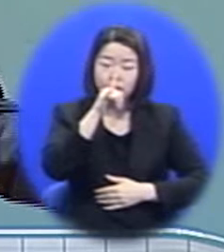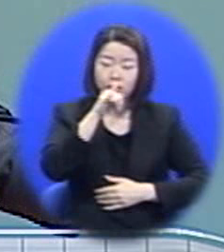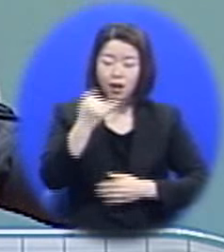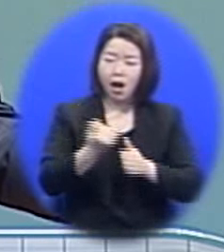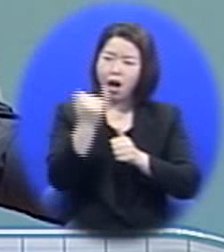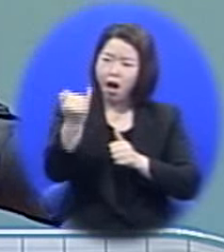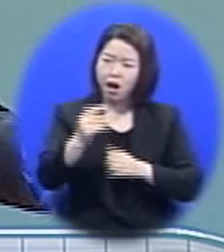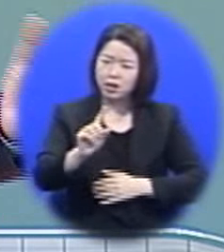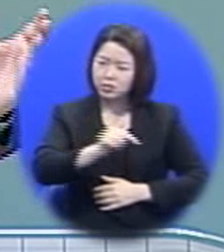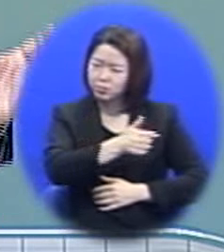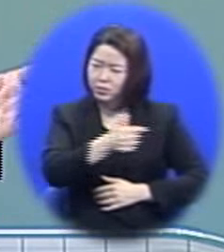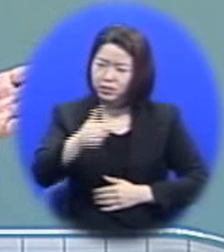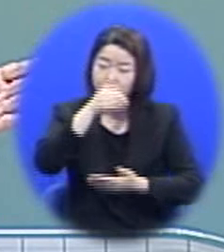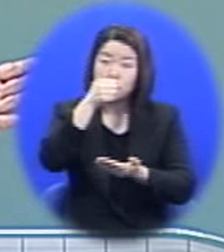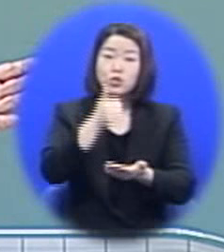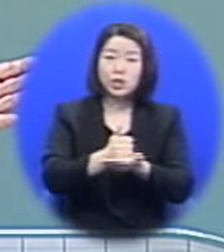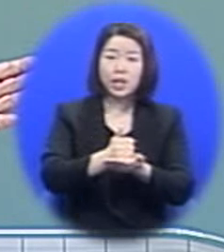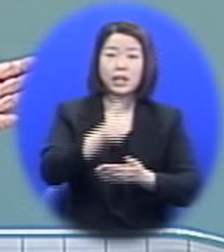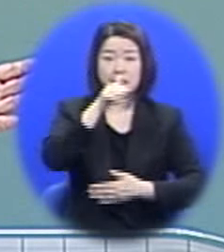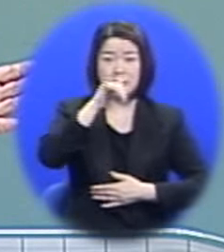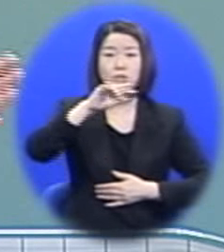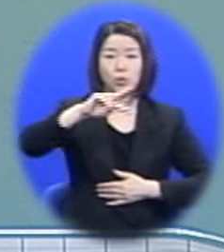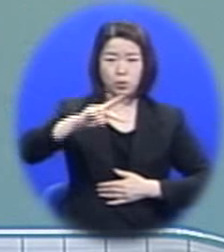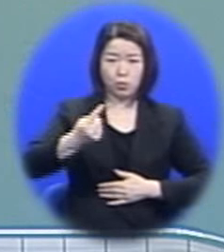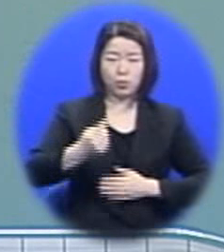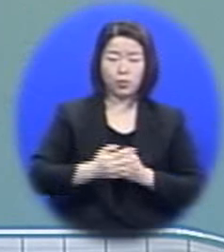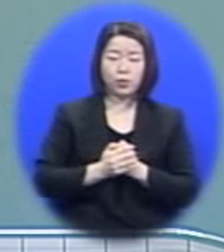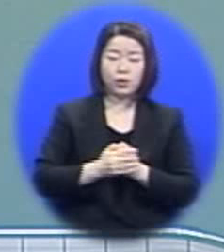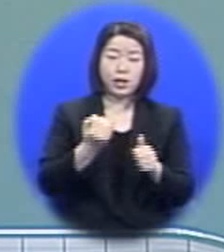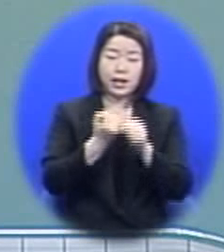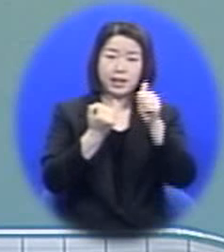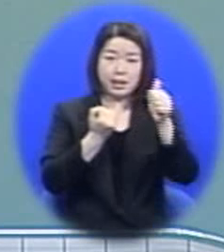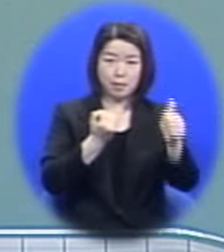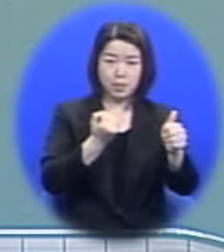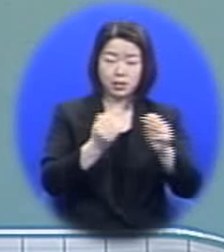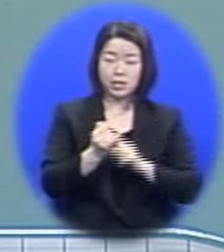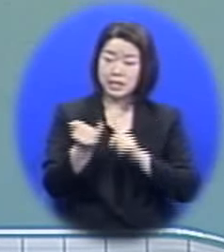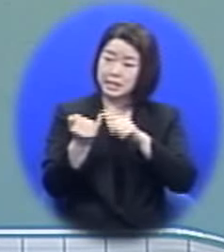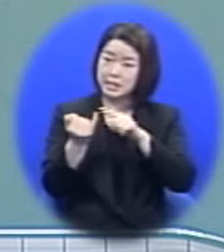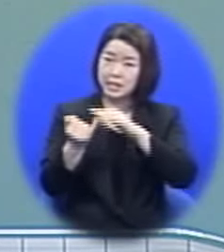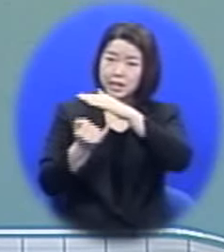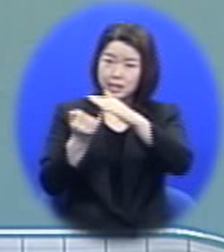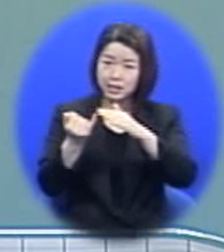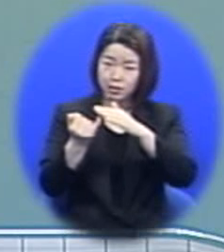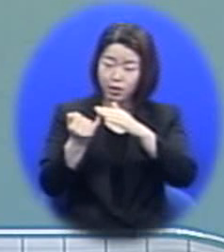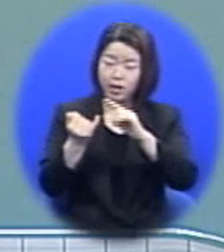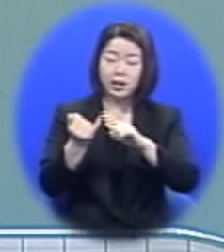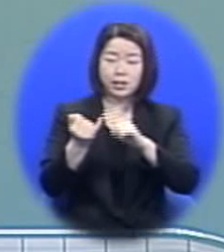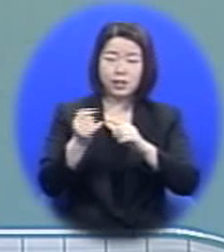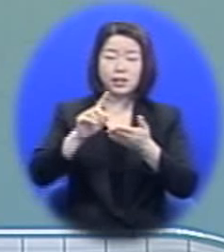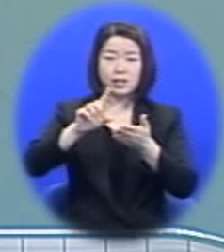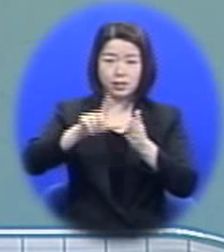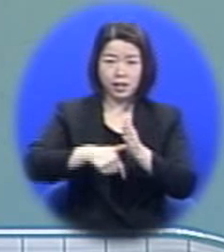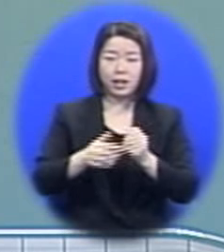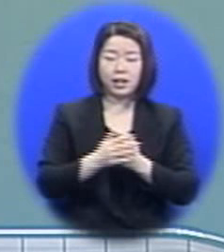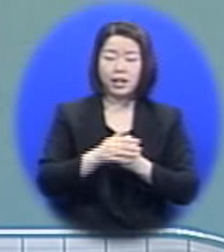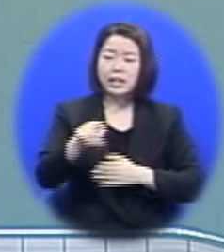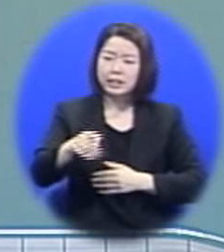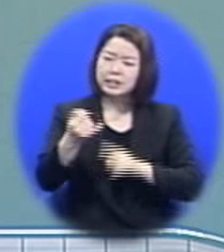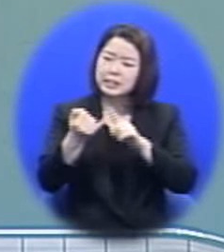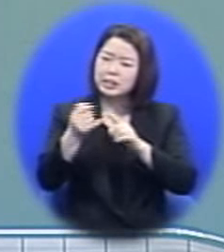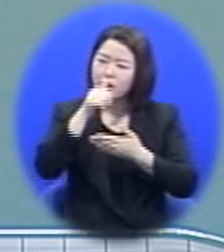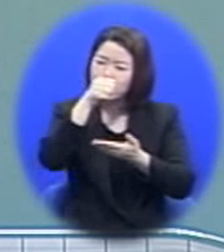큰 죄를 지었다고 하더라도 남편이 그 아내의 죄를 자기가 대신지는